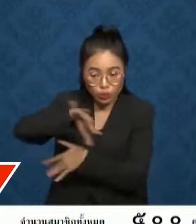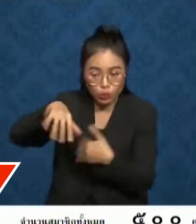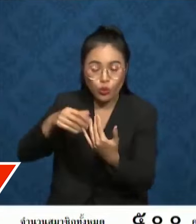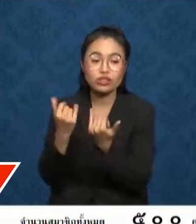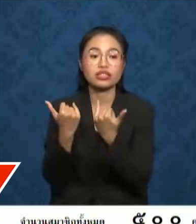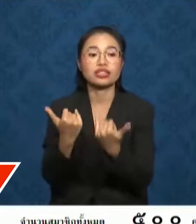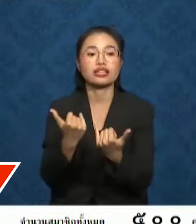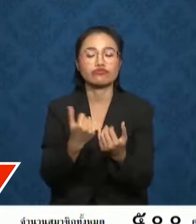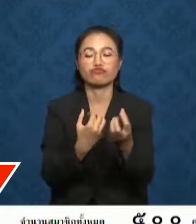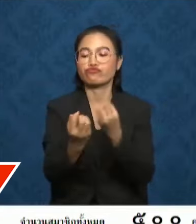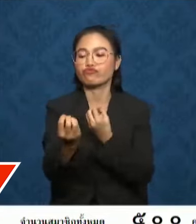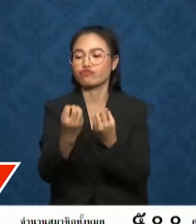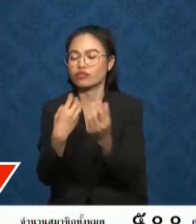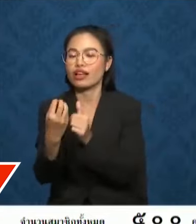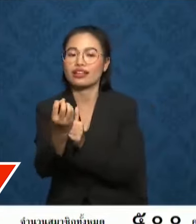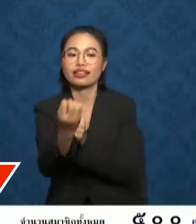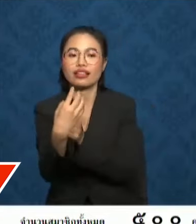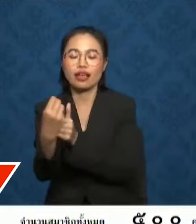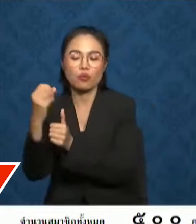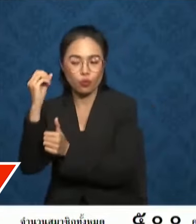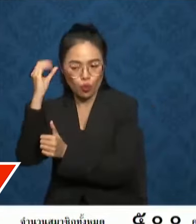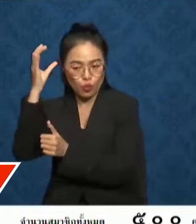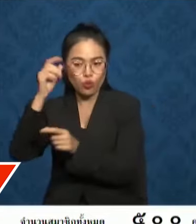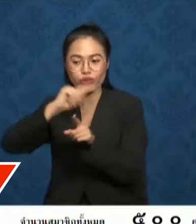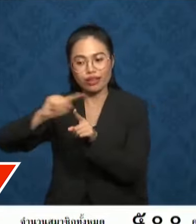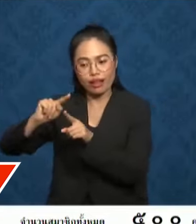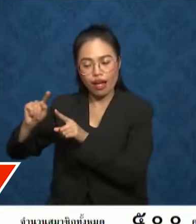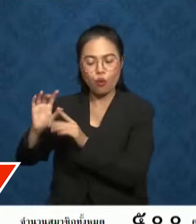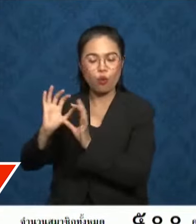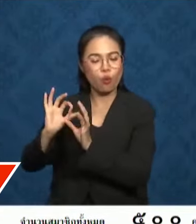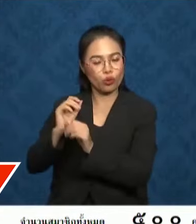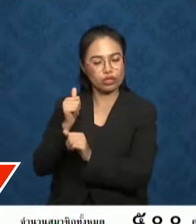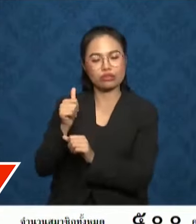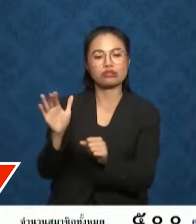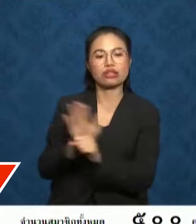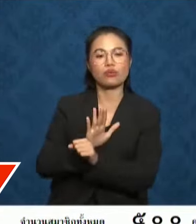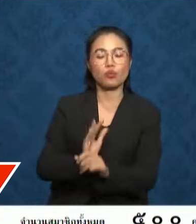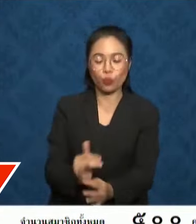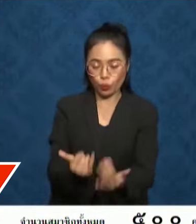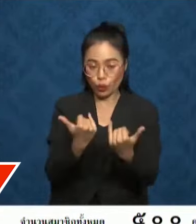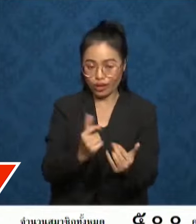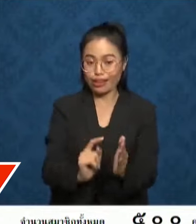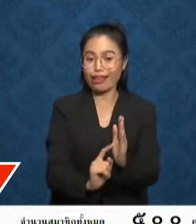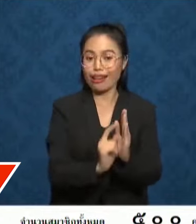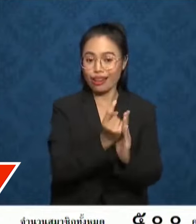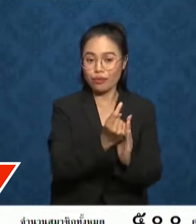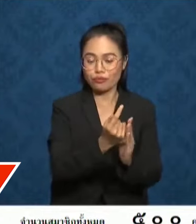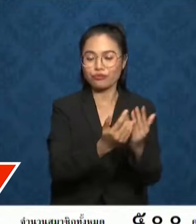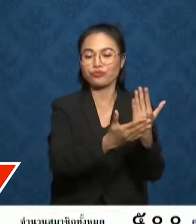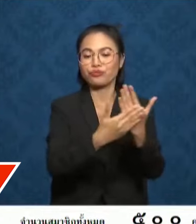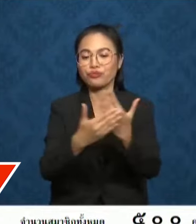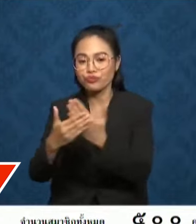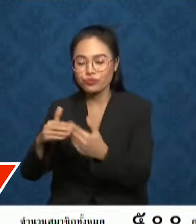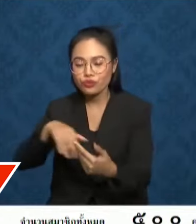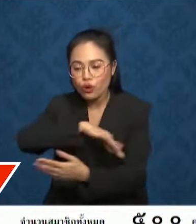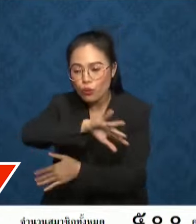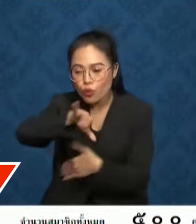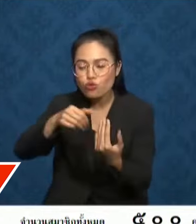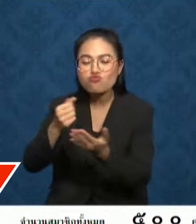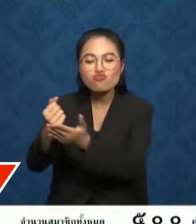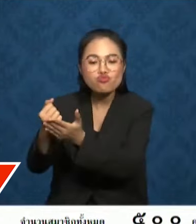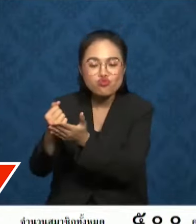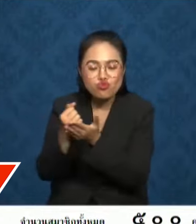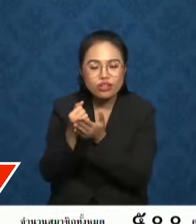่านก็ให้คอคิดเห็นและใหควรดๆกบพเรามากมนครับดันั้นจากวนนี้เปตนไปผมอยเชินชวนทกท่านผ่ทประทานไปครั